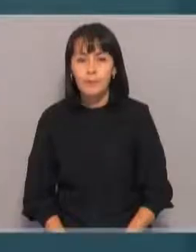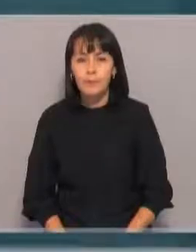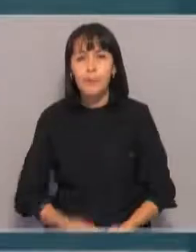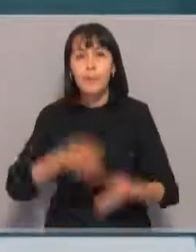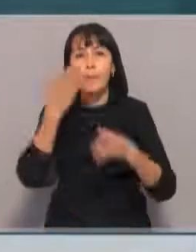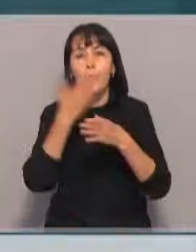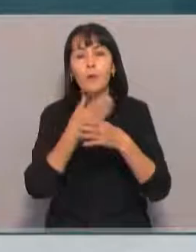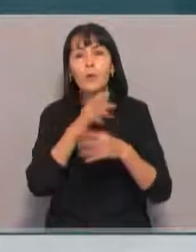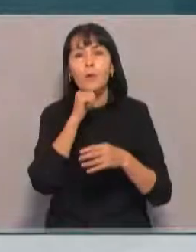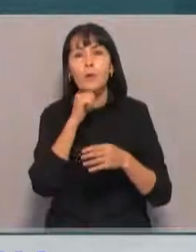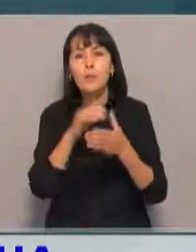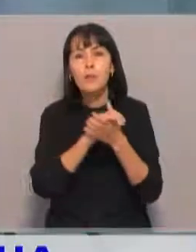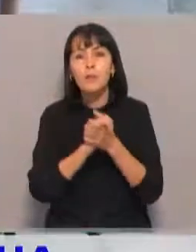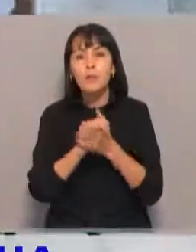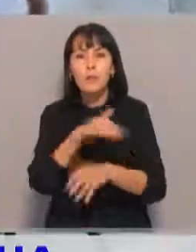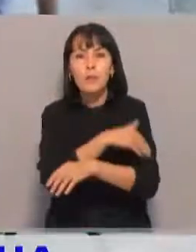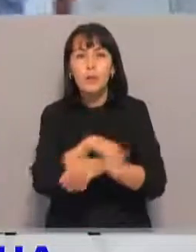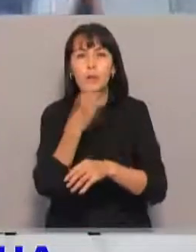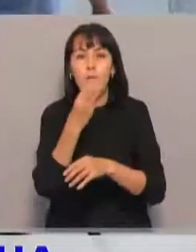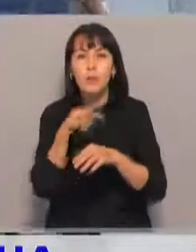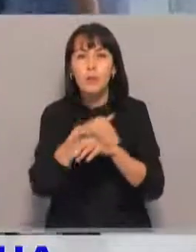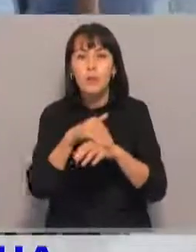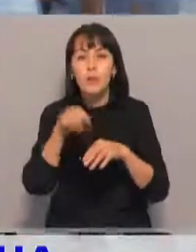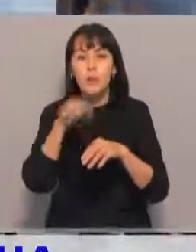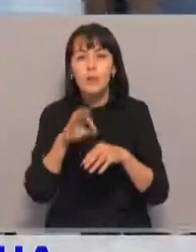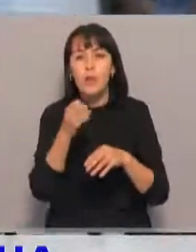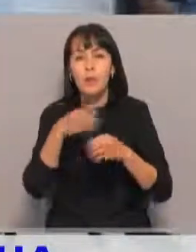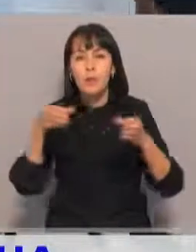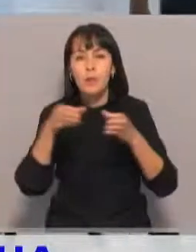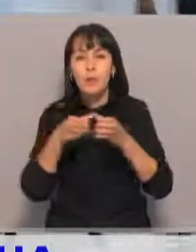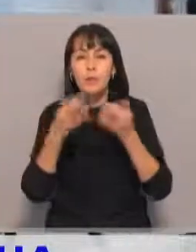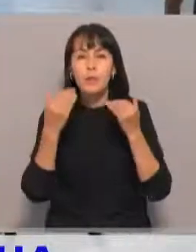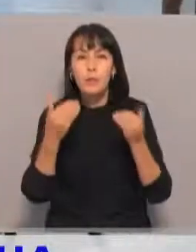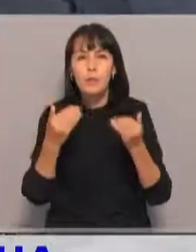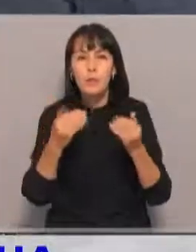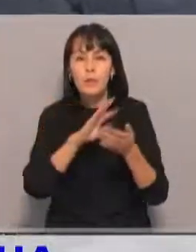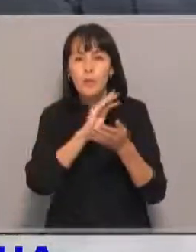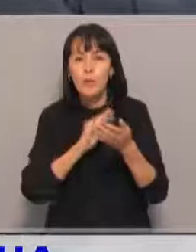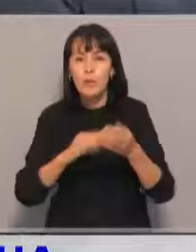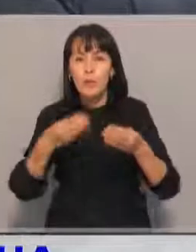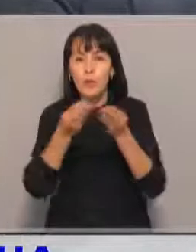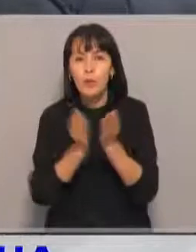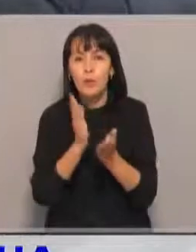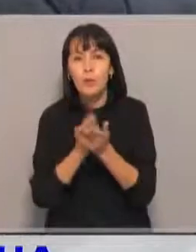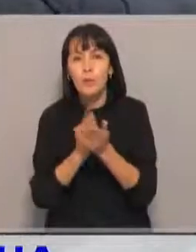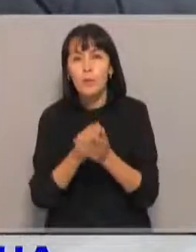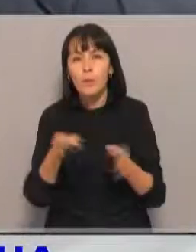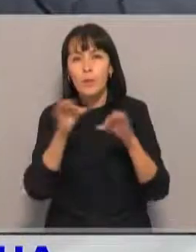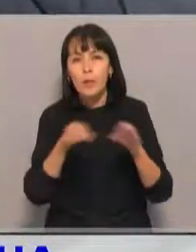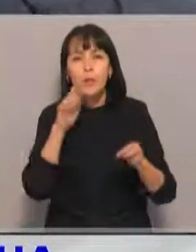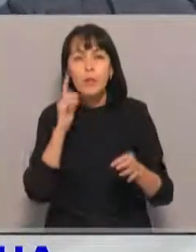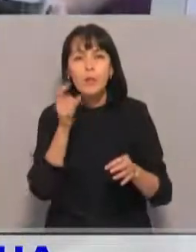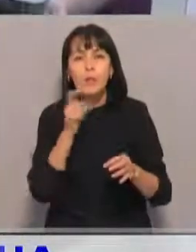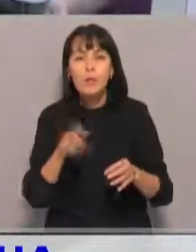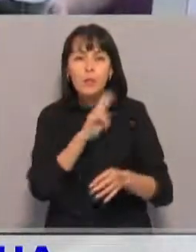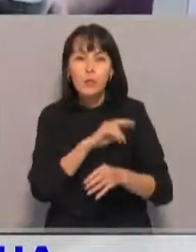Көмек Қостанай, Бейбітшілік көшесі, 3 мекен жай бойынша орналасқан Аманат партиясында осында хэштег жазылған қорап тұр. Оң жақта ерікті жастар жұмылып